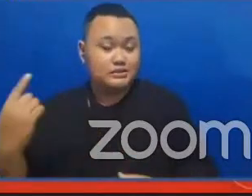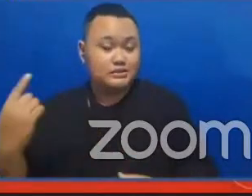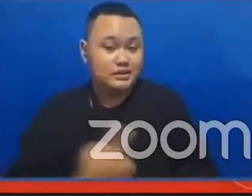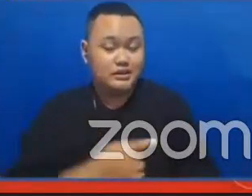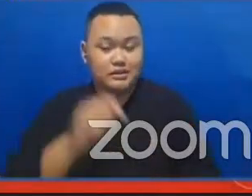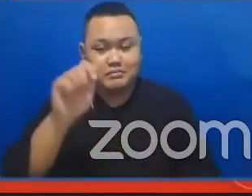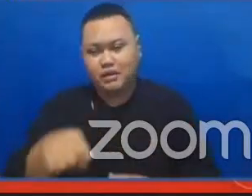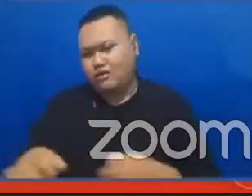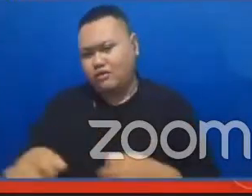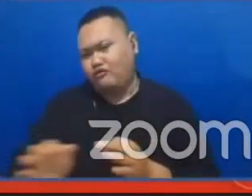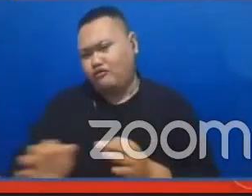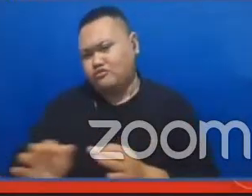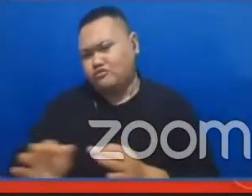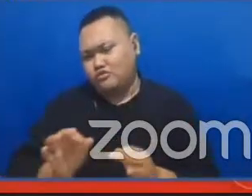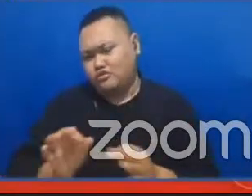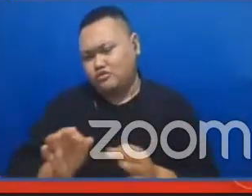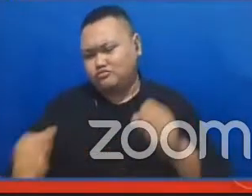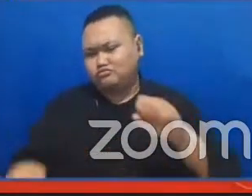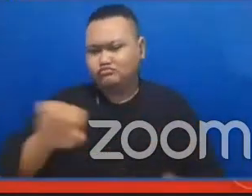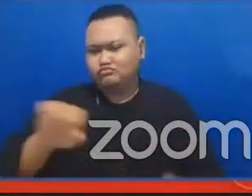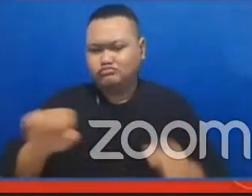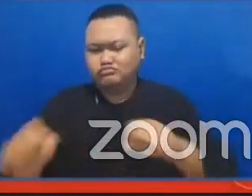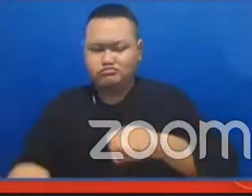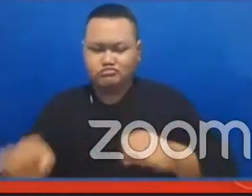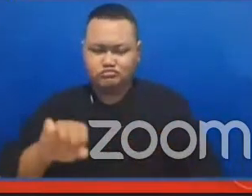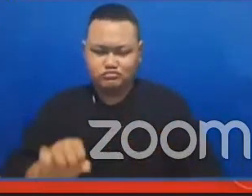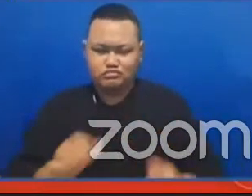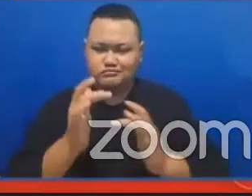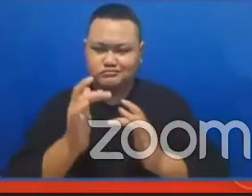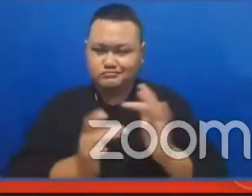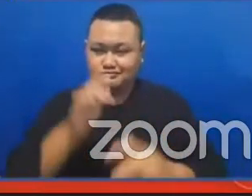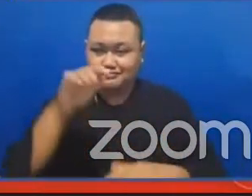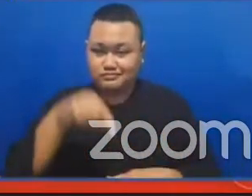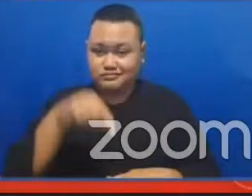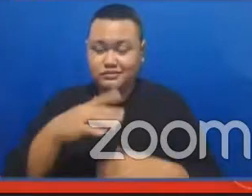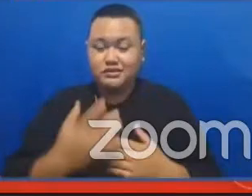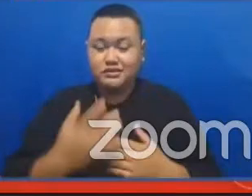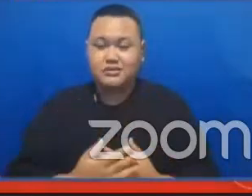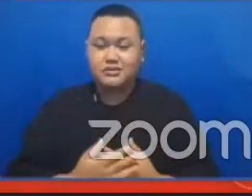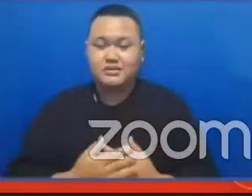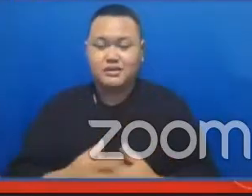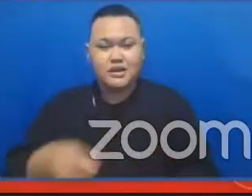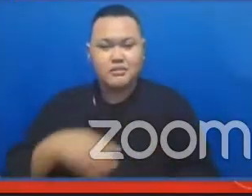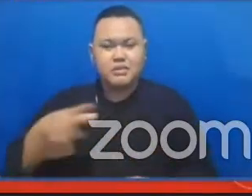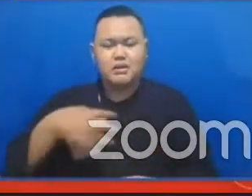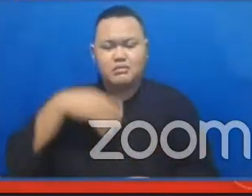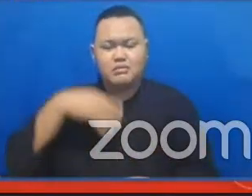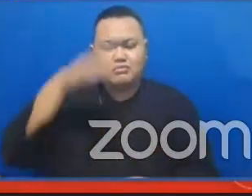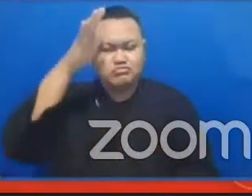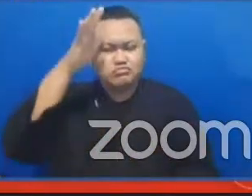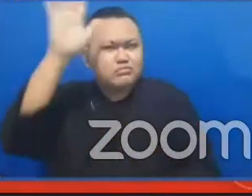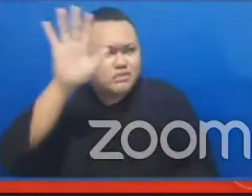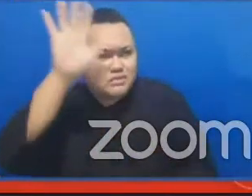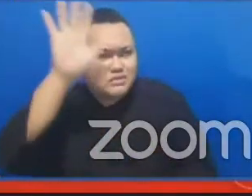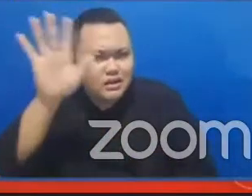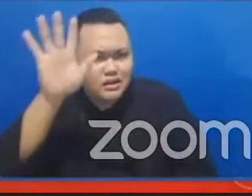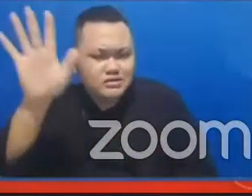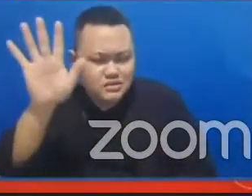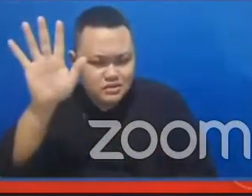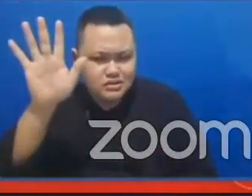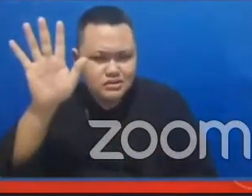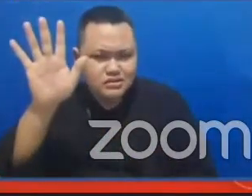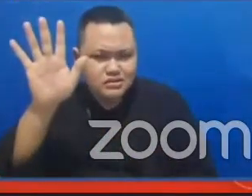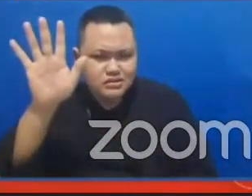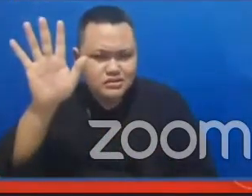menggunakan fasilitas laboratorium maya ini, dapat imajinasinya konkret